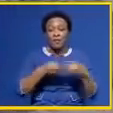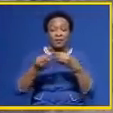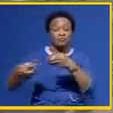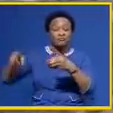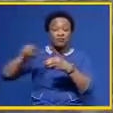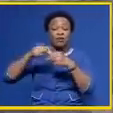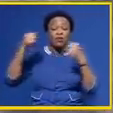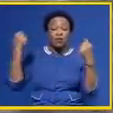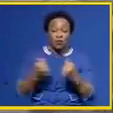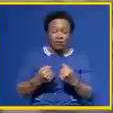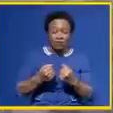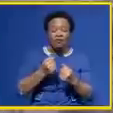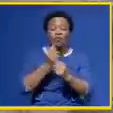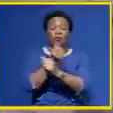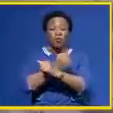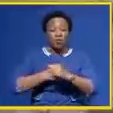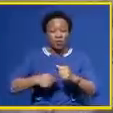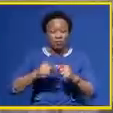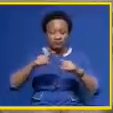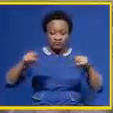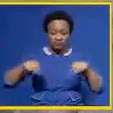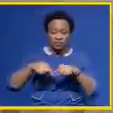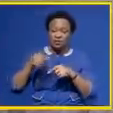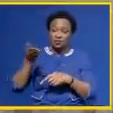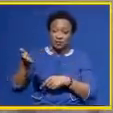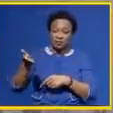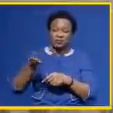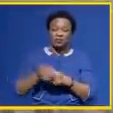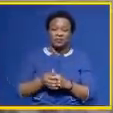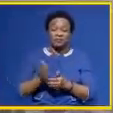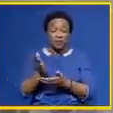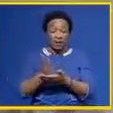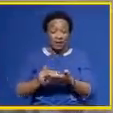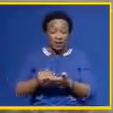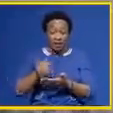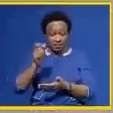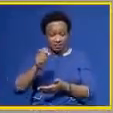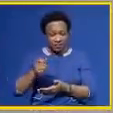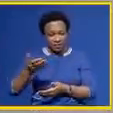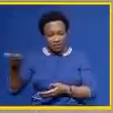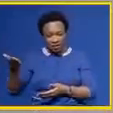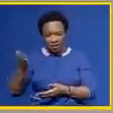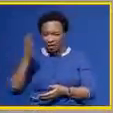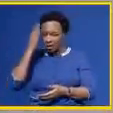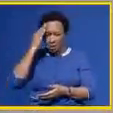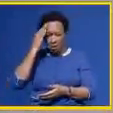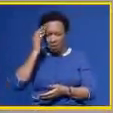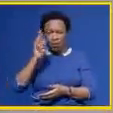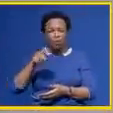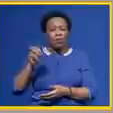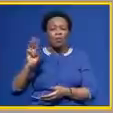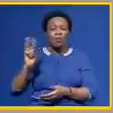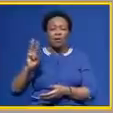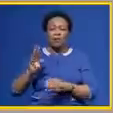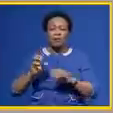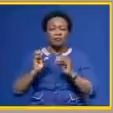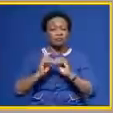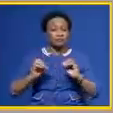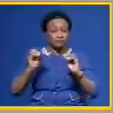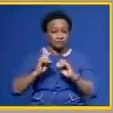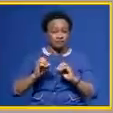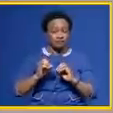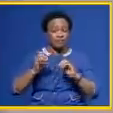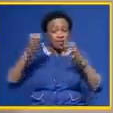uokoaji kwenye kisiwa hicho cha Kyushu. Baadhi ya watu bado hawajulikani walipo kufuatia mvua hiyo kubwa iliyosababisha